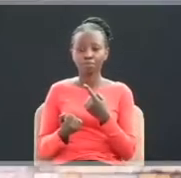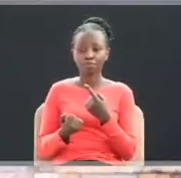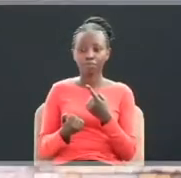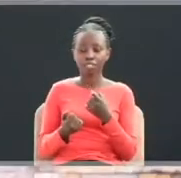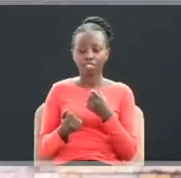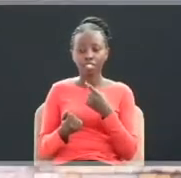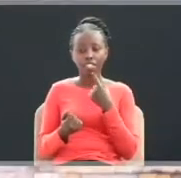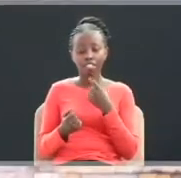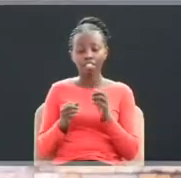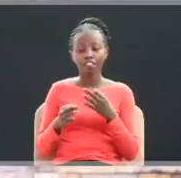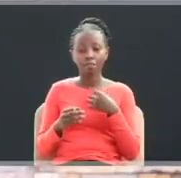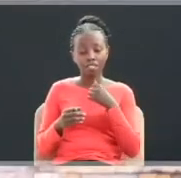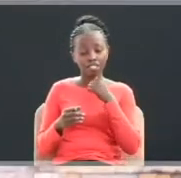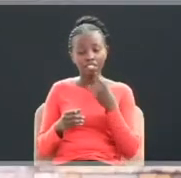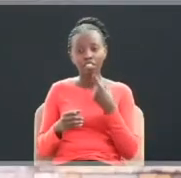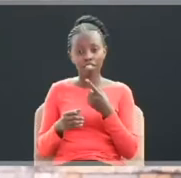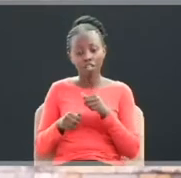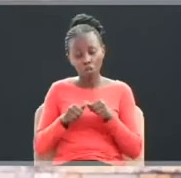tutaendelea.